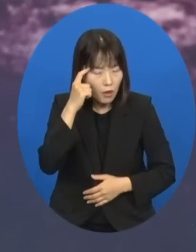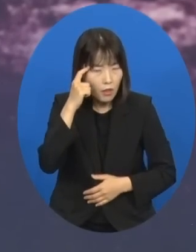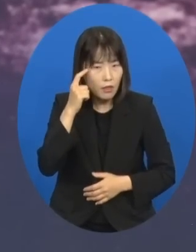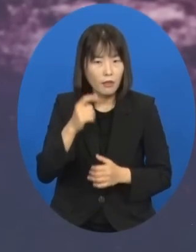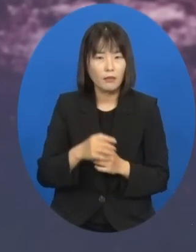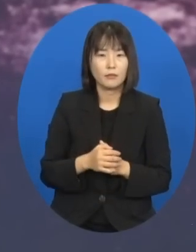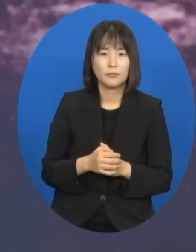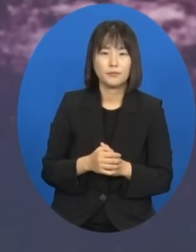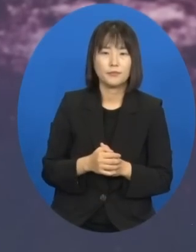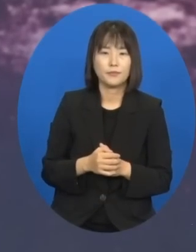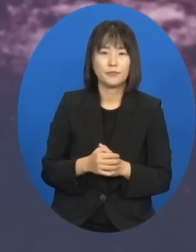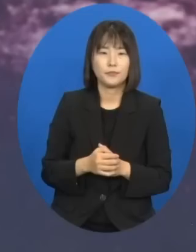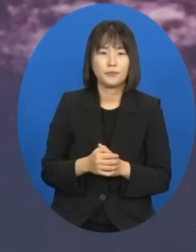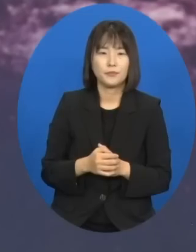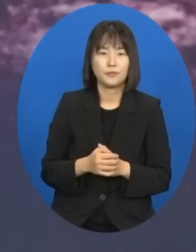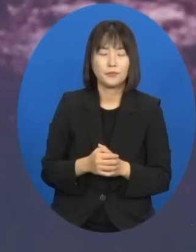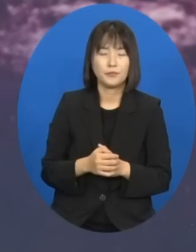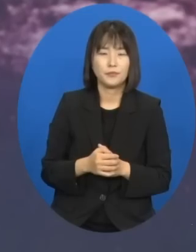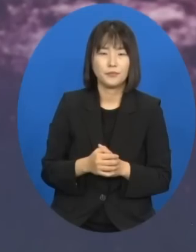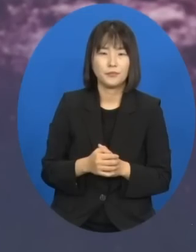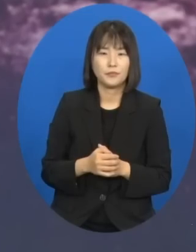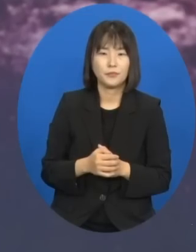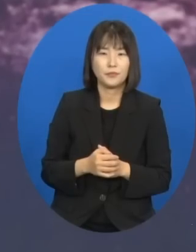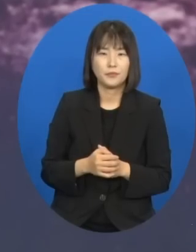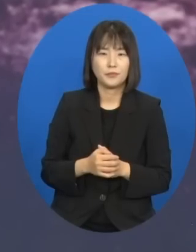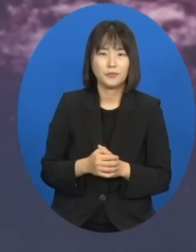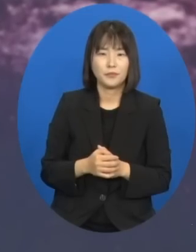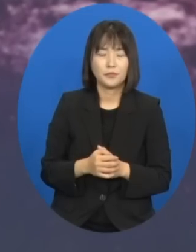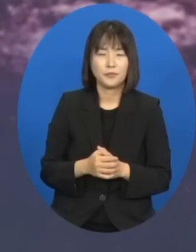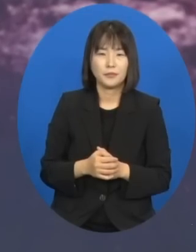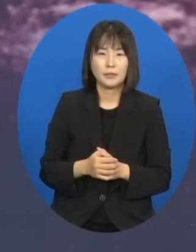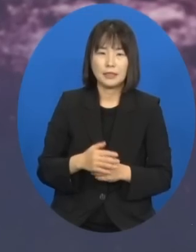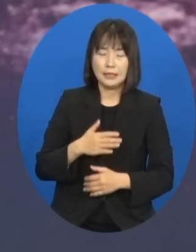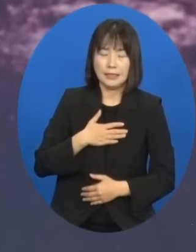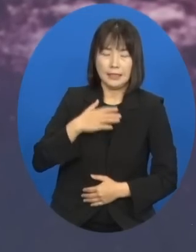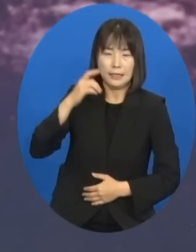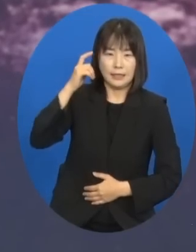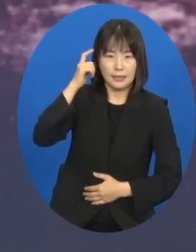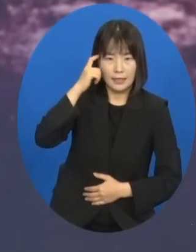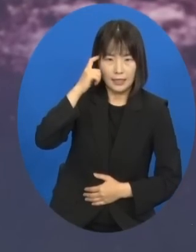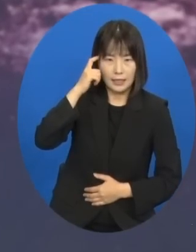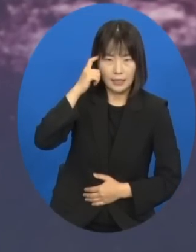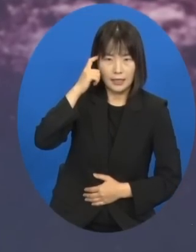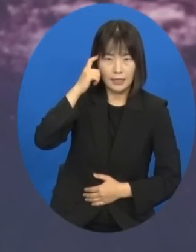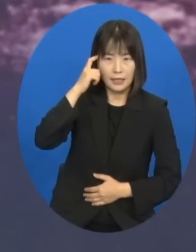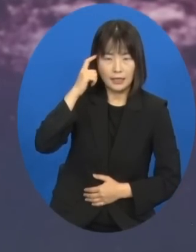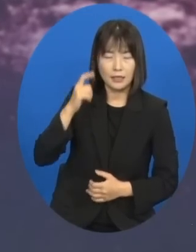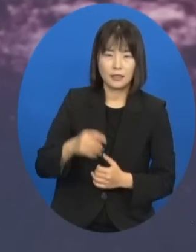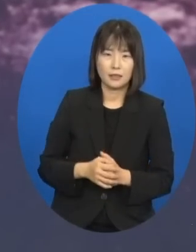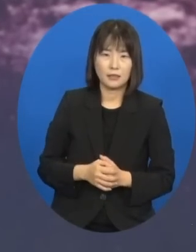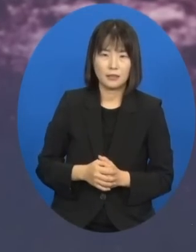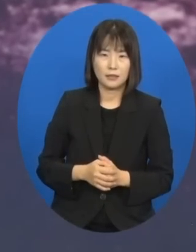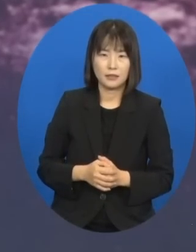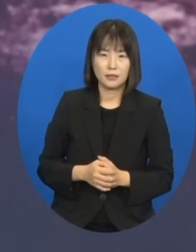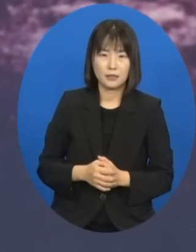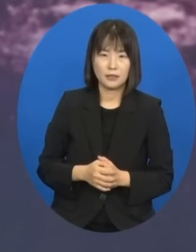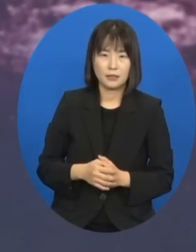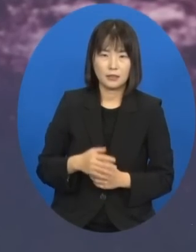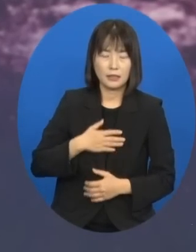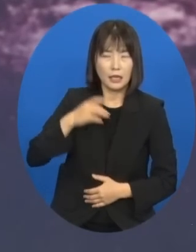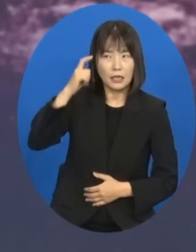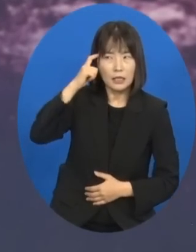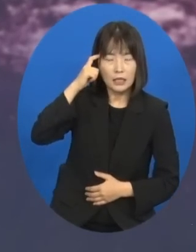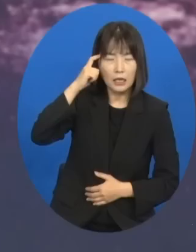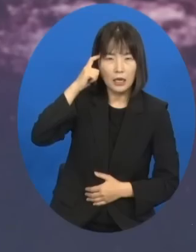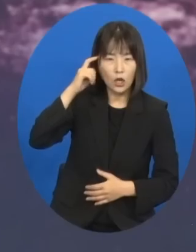누구 생각에요? 내 생각에. 그 두려움은 누가 준 겁니까? 마귀가 이삭에게